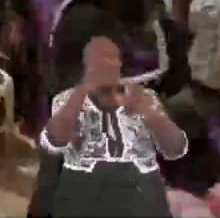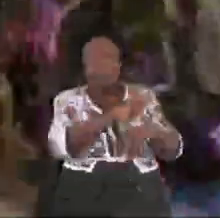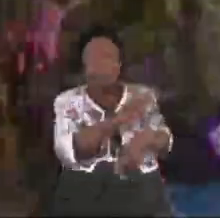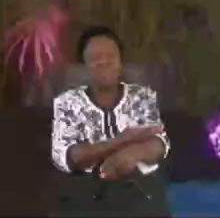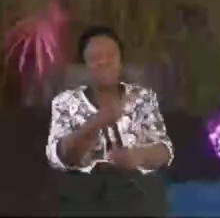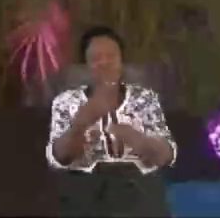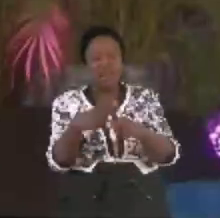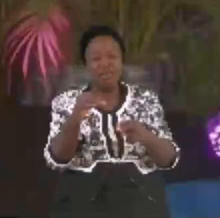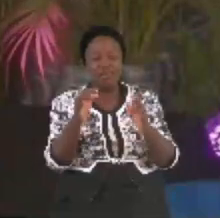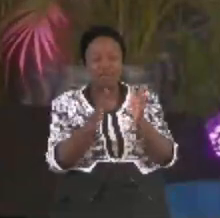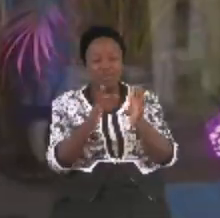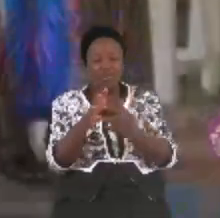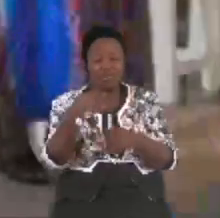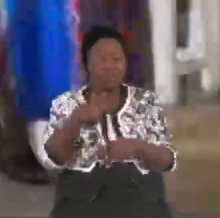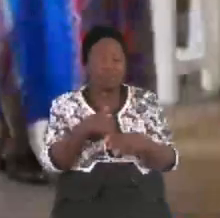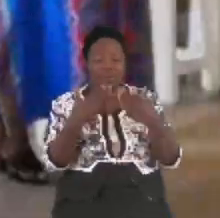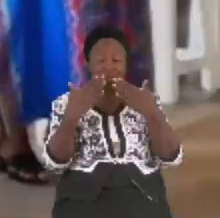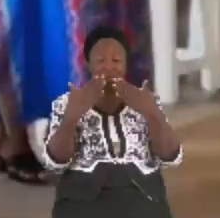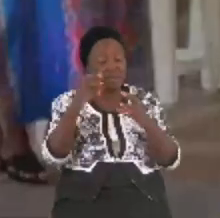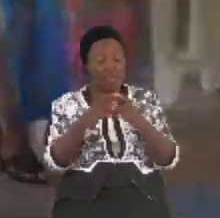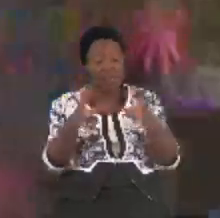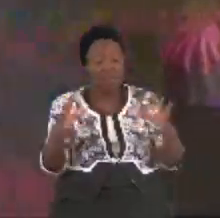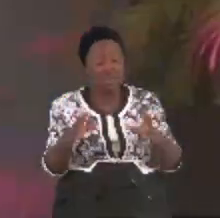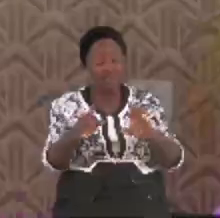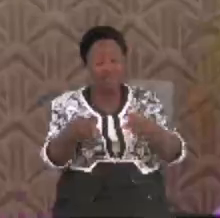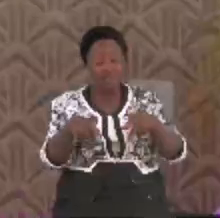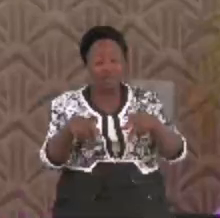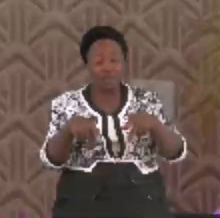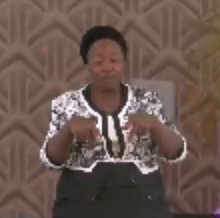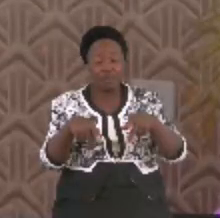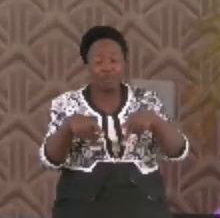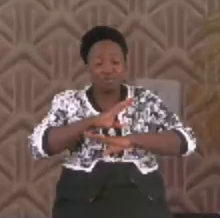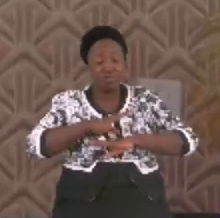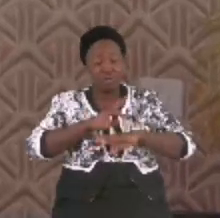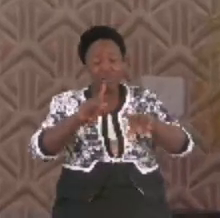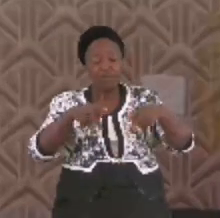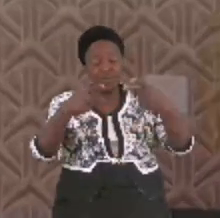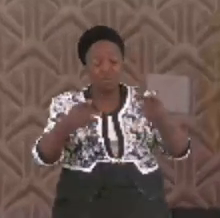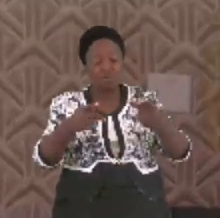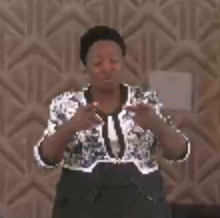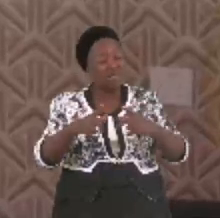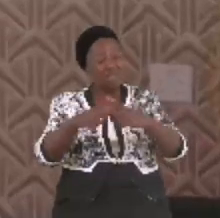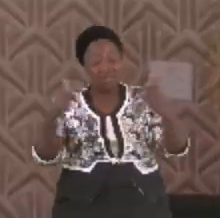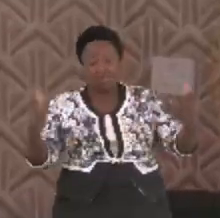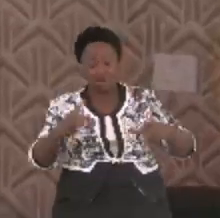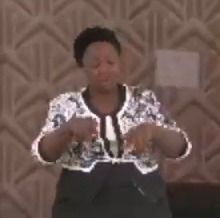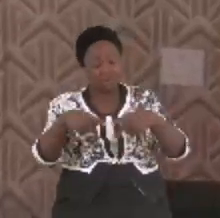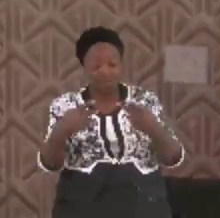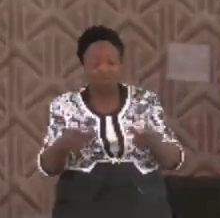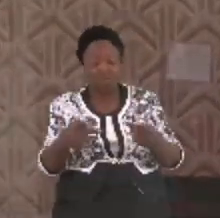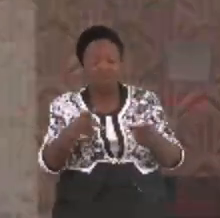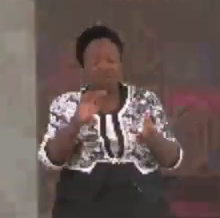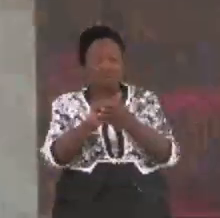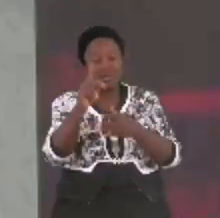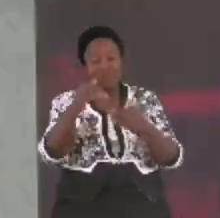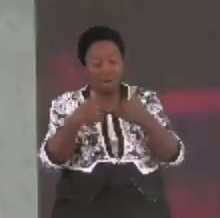Jésus. Nous te remercions pour l'abondance, la provision abondante, la provision surnaturelle que tu